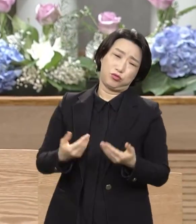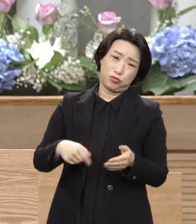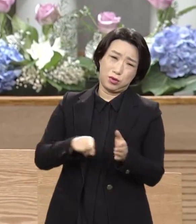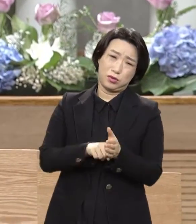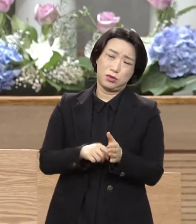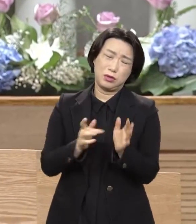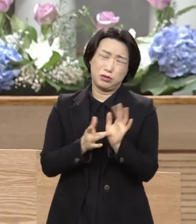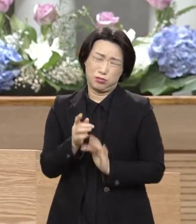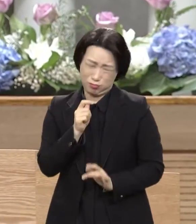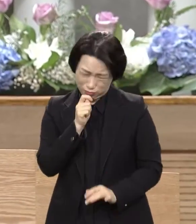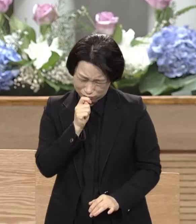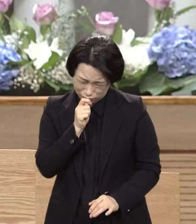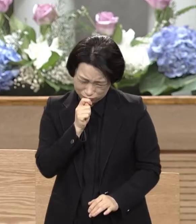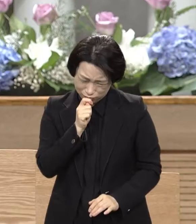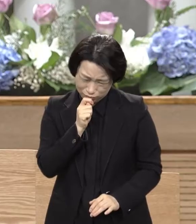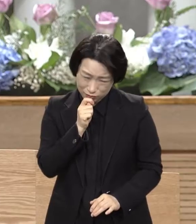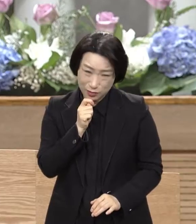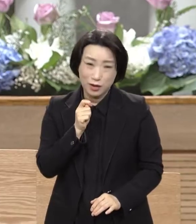잠잠하다.